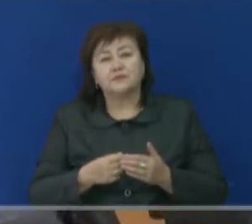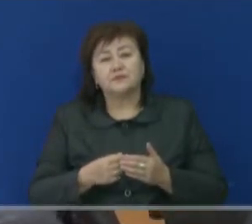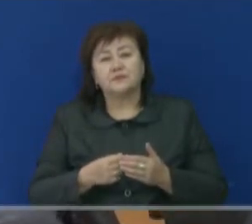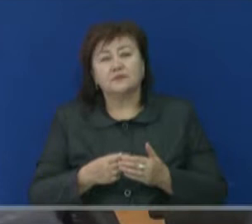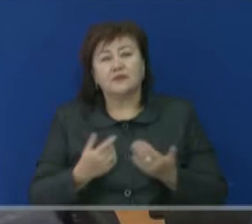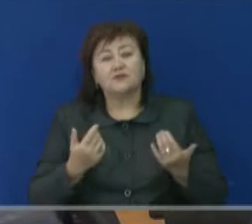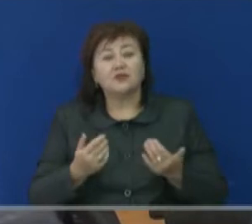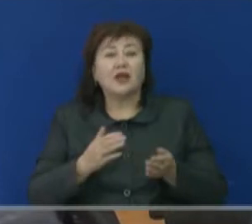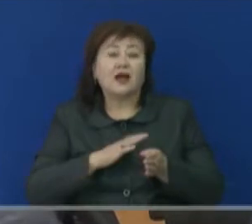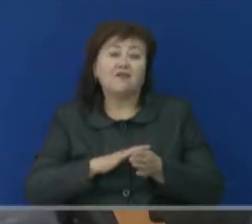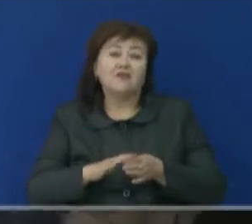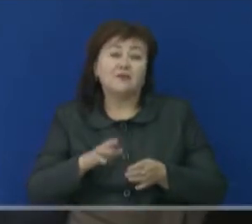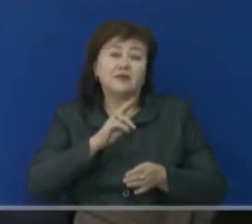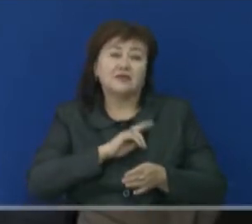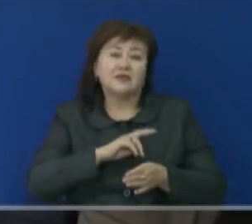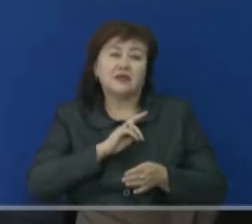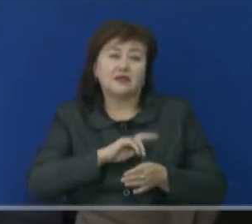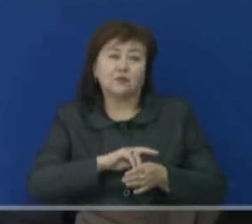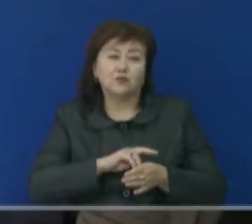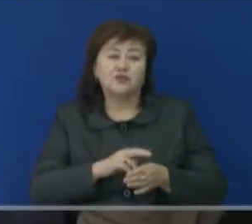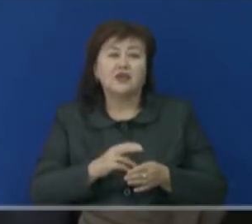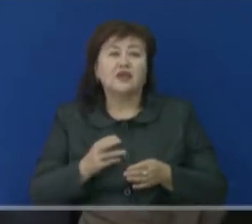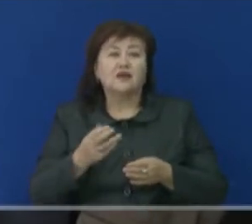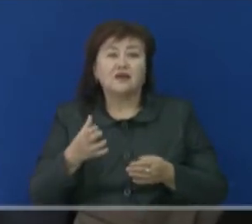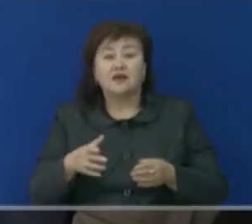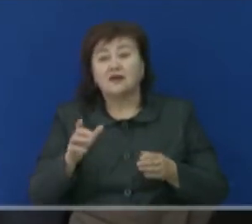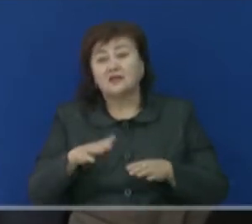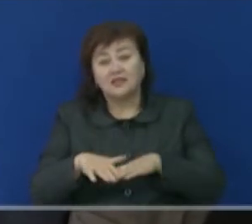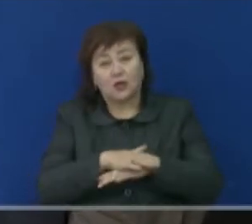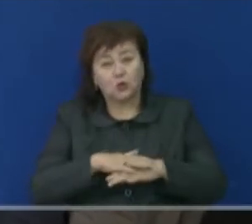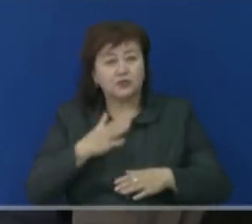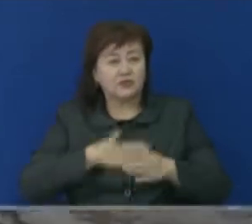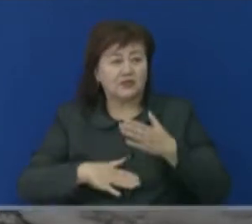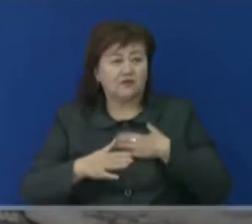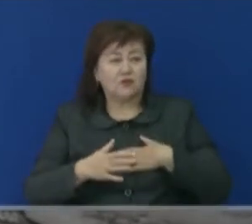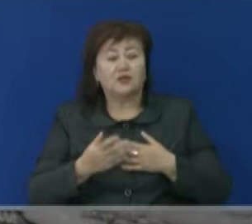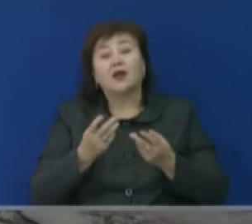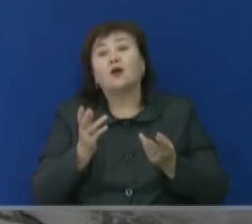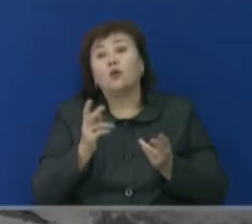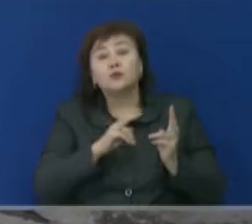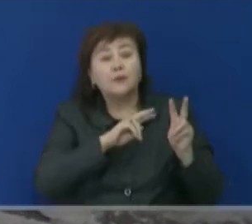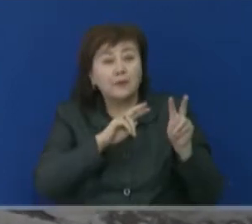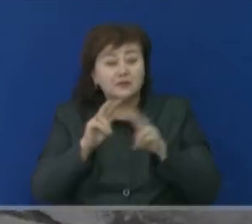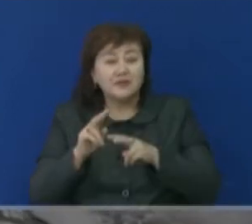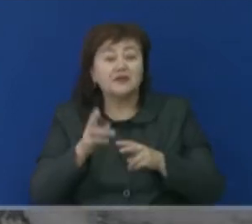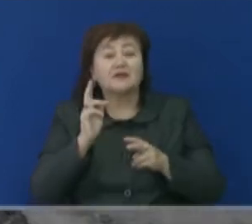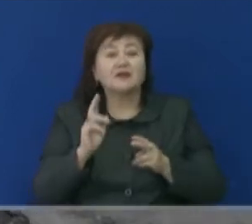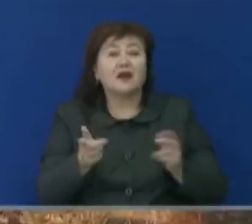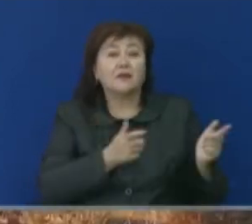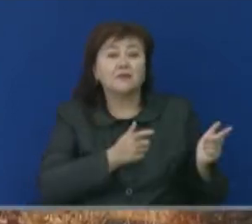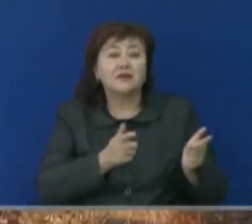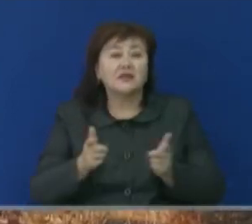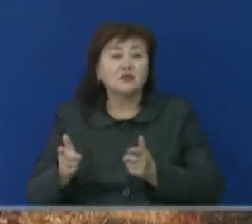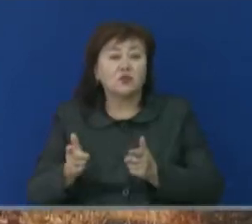ағайын жасалған жұмыстарға көңілі толатындығын жеткізді. Дмитрий Гариков ауыл мекемелерінің қысқа дайындығын қадағалап, жылуға сандықтарын